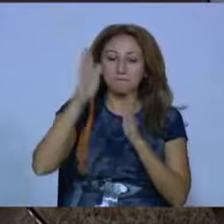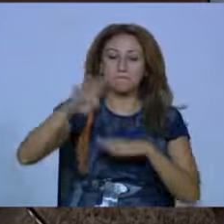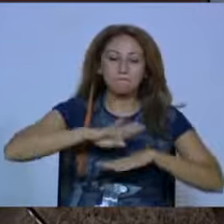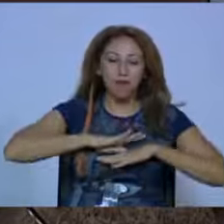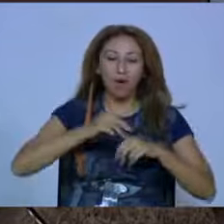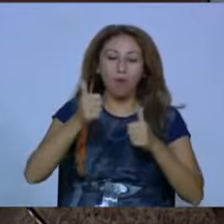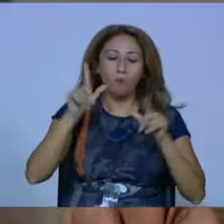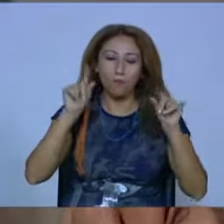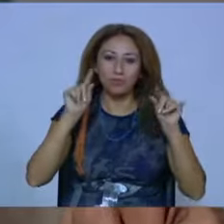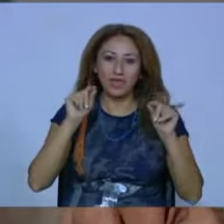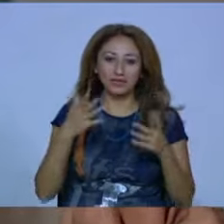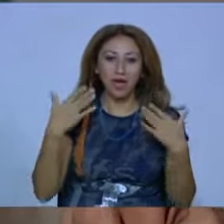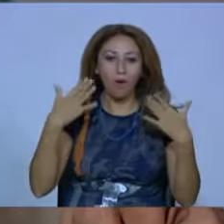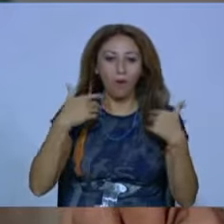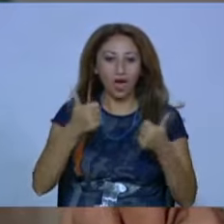جيل بعدينا